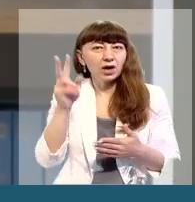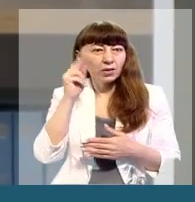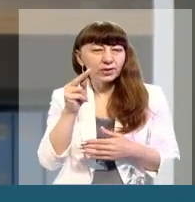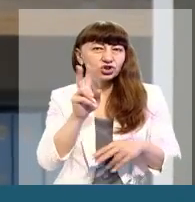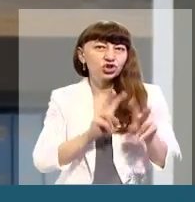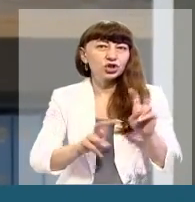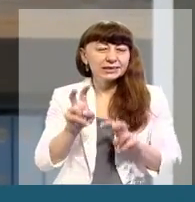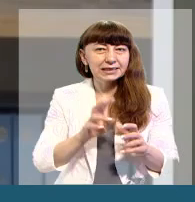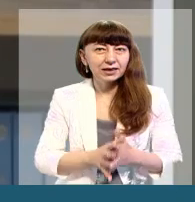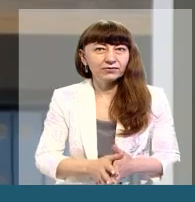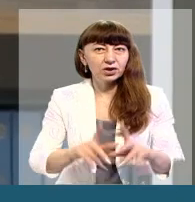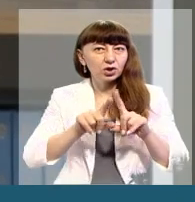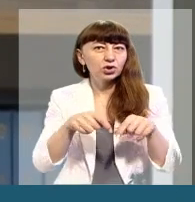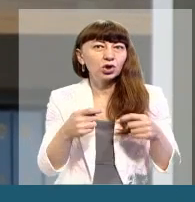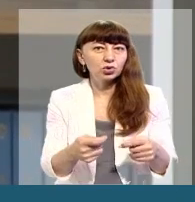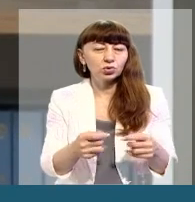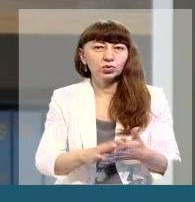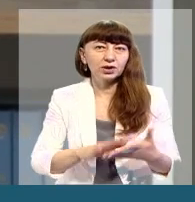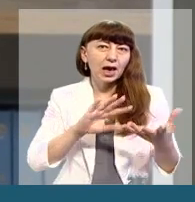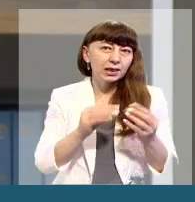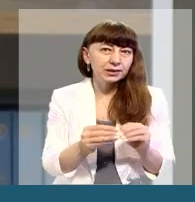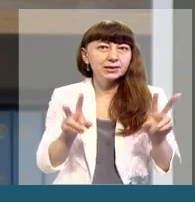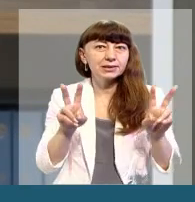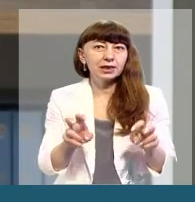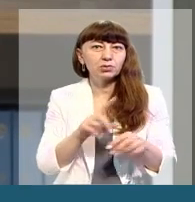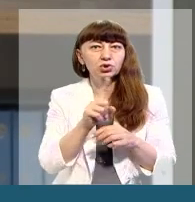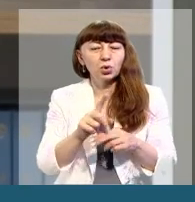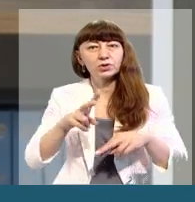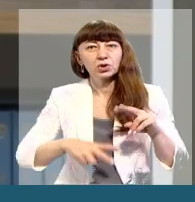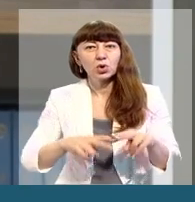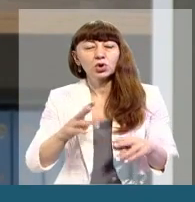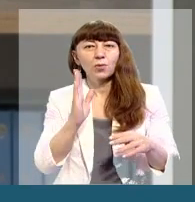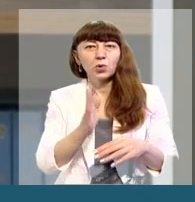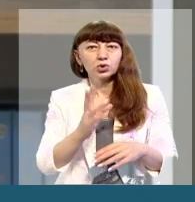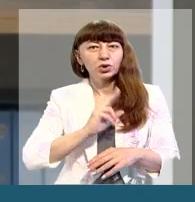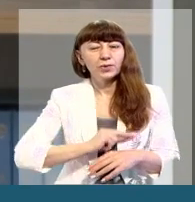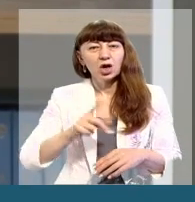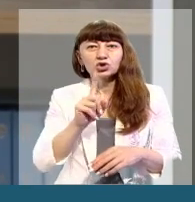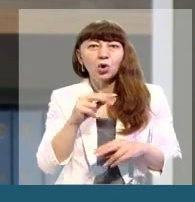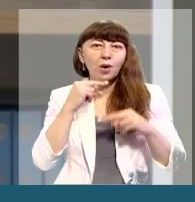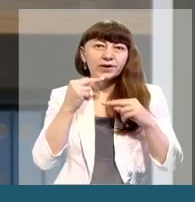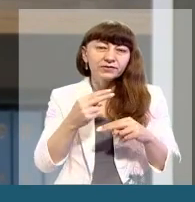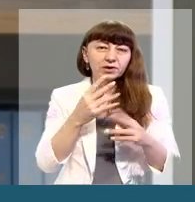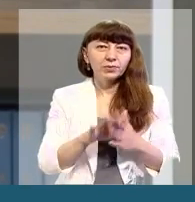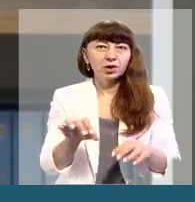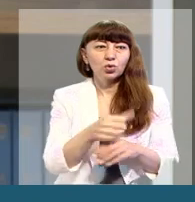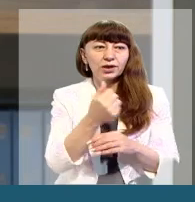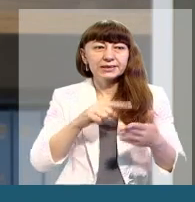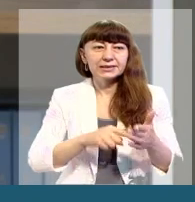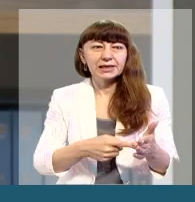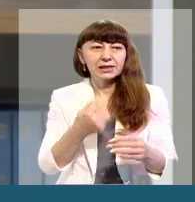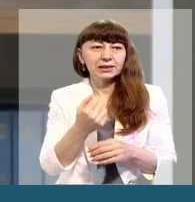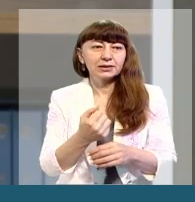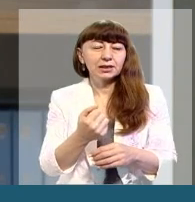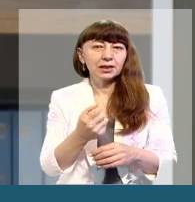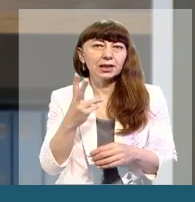этих исследований, они дают нам, в общем-то, тему для того, чтобы строить дальнейшую работу, на что обратить внимание. Но основной акцент сейчас делается